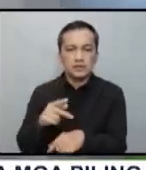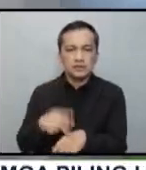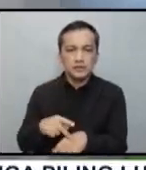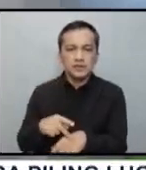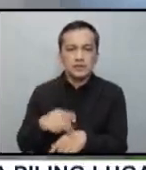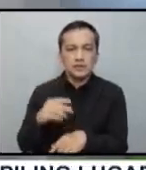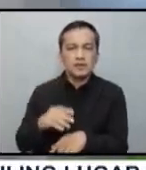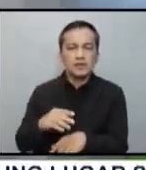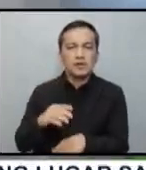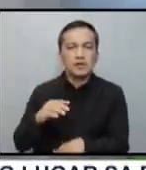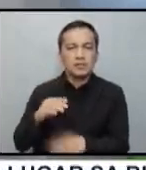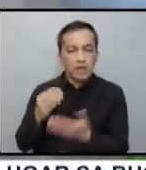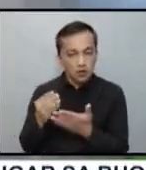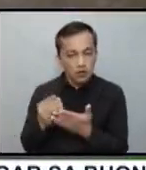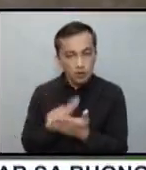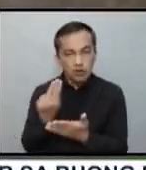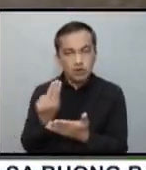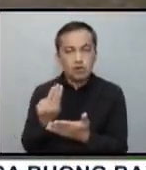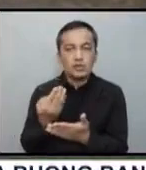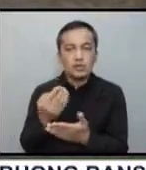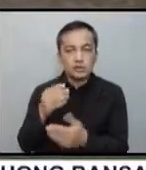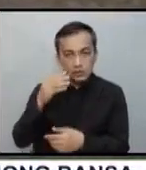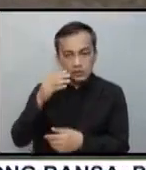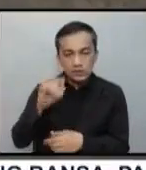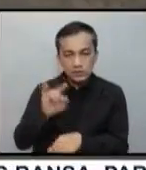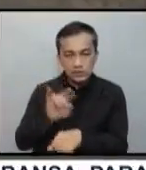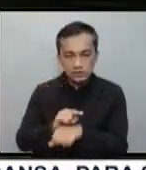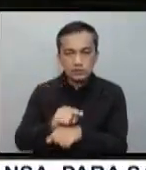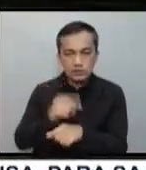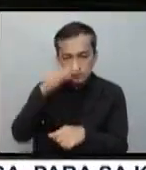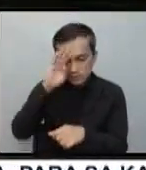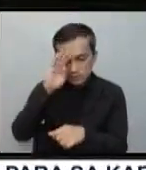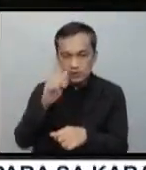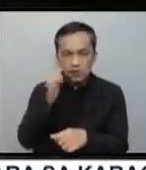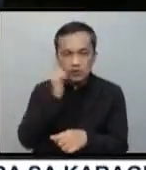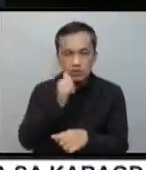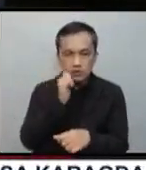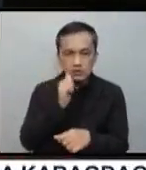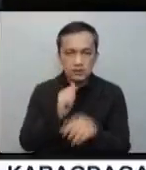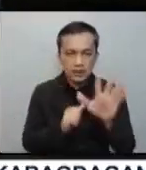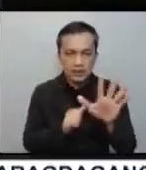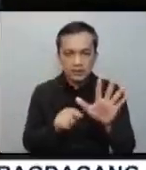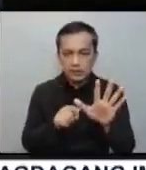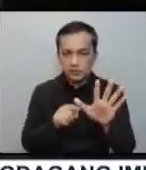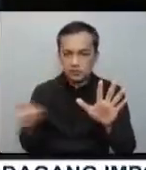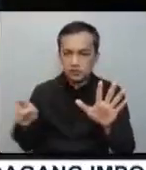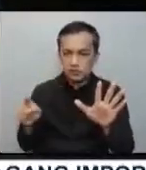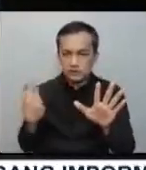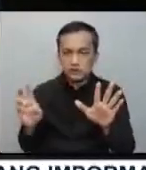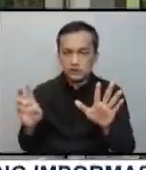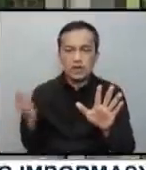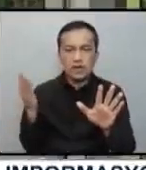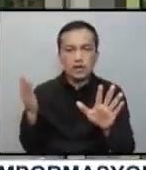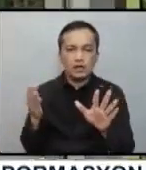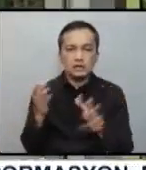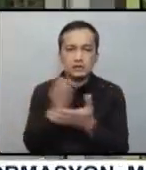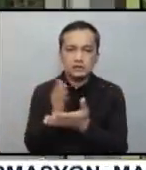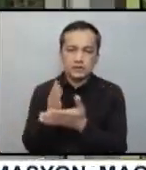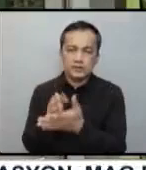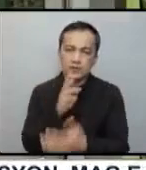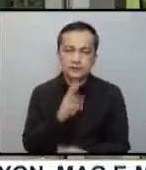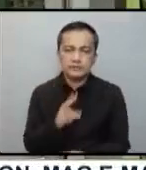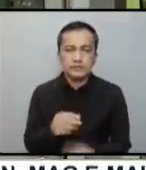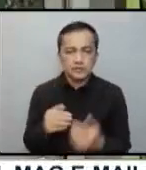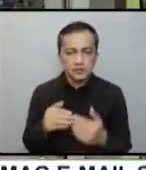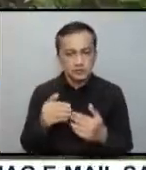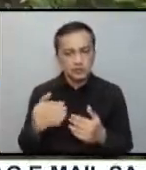Cavite. Araw-araw ipatutupad ang water interruption sa tuwing alas 5 ng hapon hanggang alas 6 ng umaga at magtatagal hanggang November